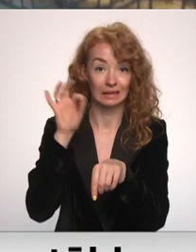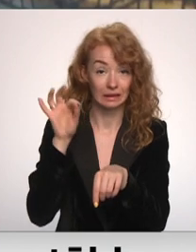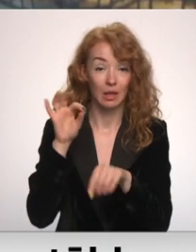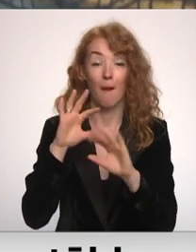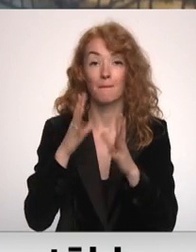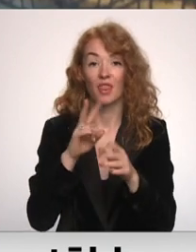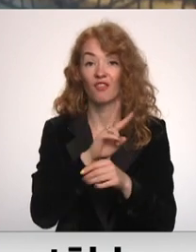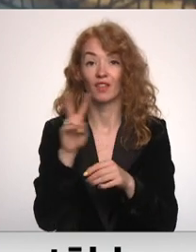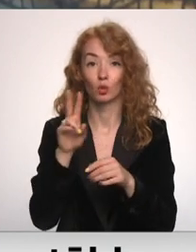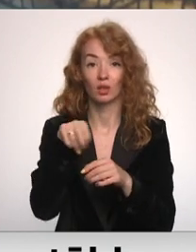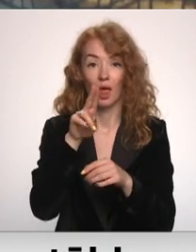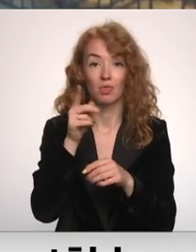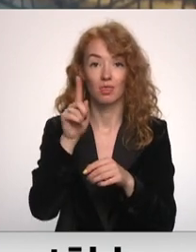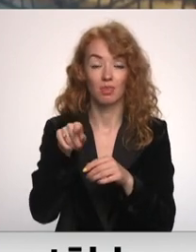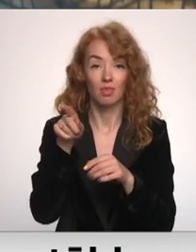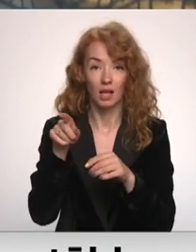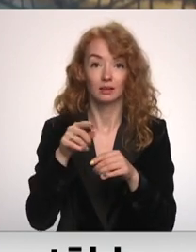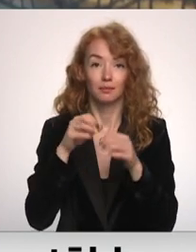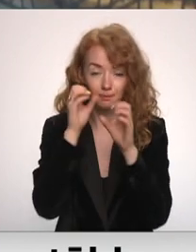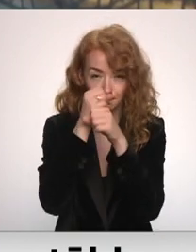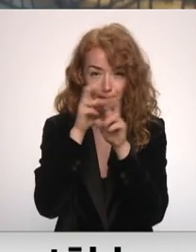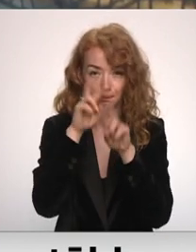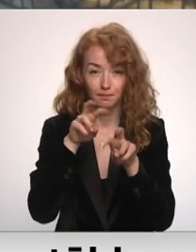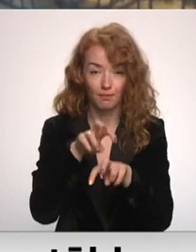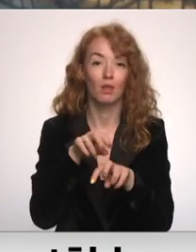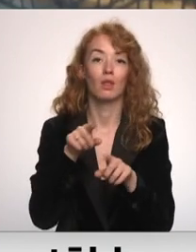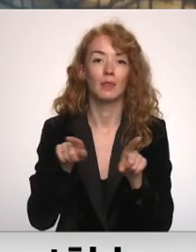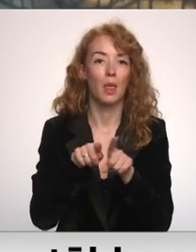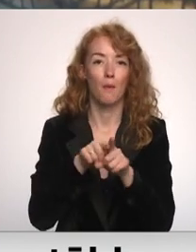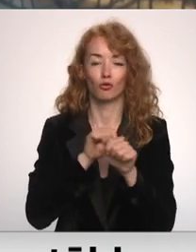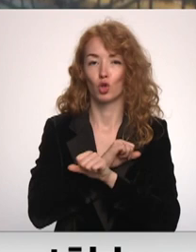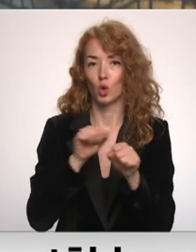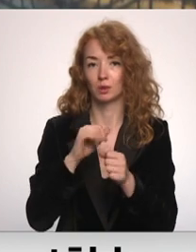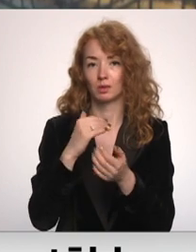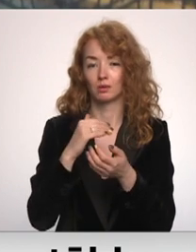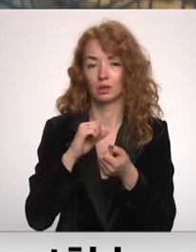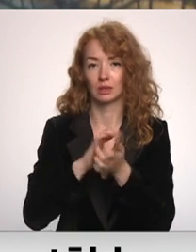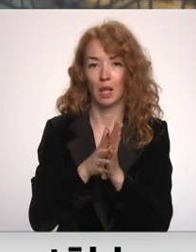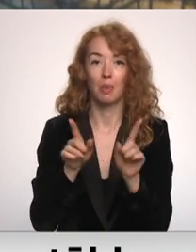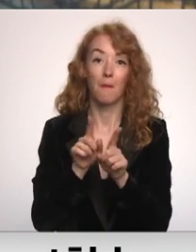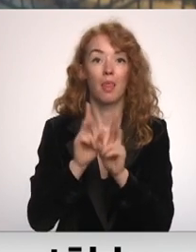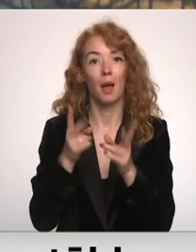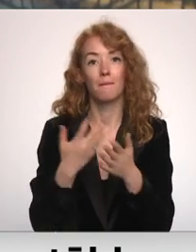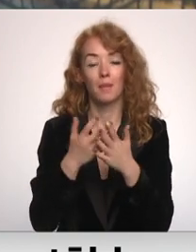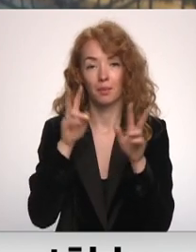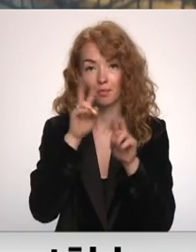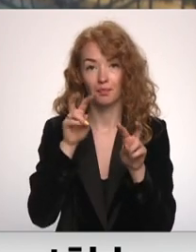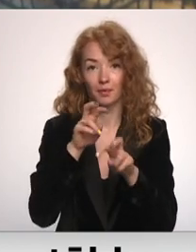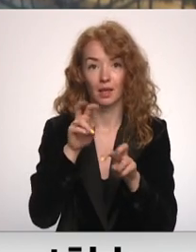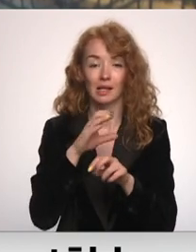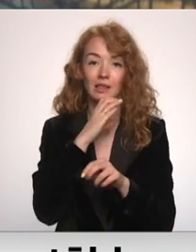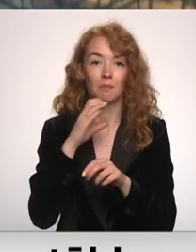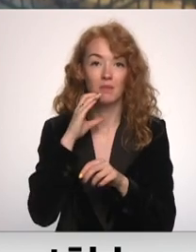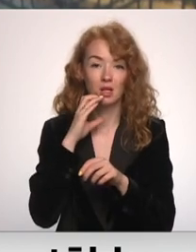Savukārt vīrusa DNS izdalīšana laboratorijā veic tieši tādā pašā drošības pakāpē, kādā analizē, piemēram, Sibīrijas mēra